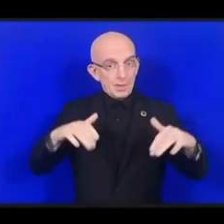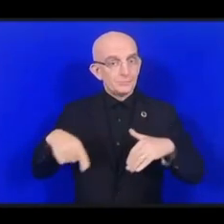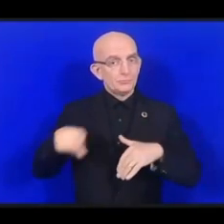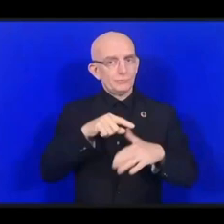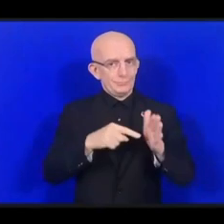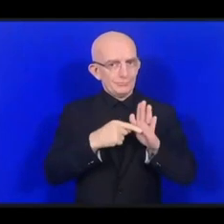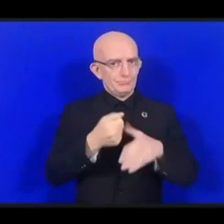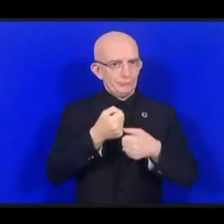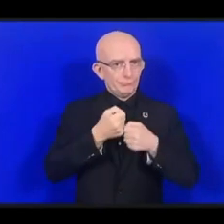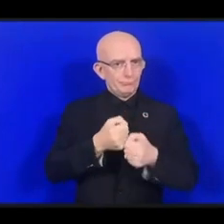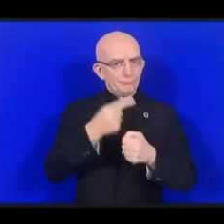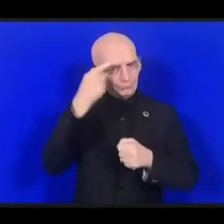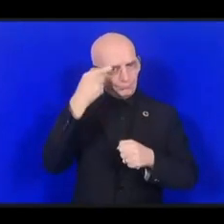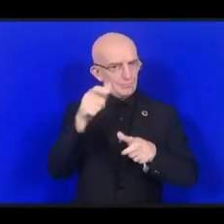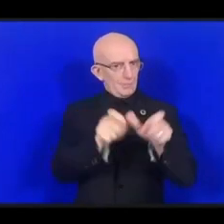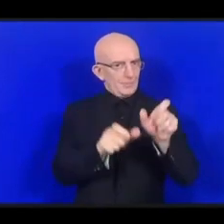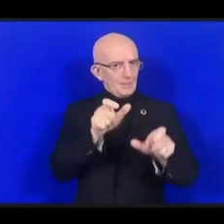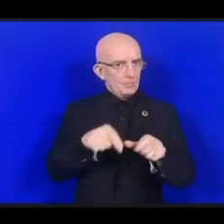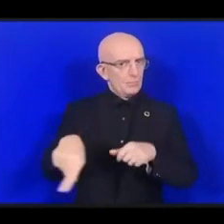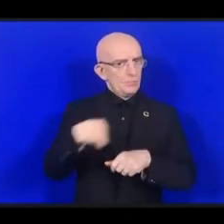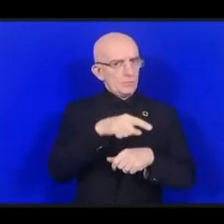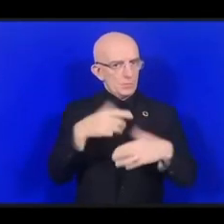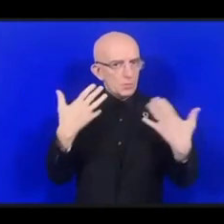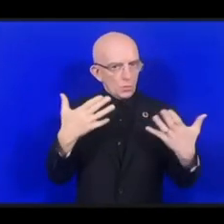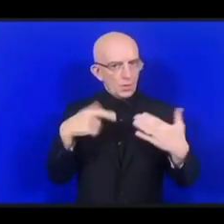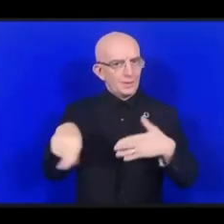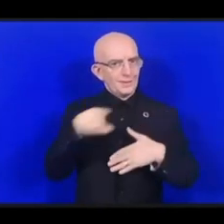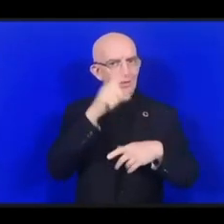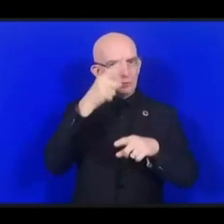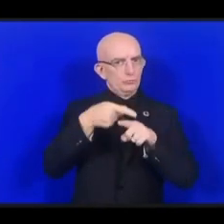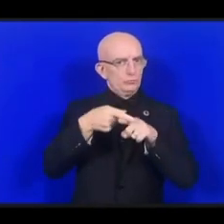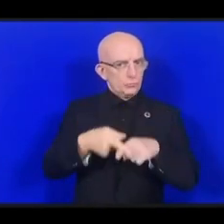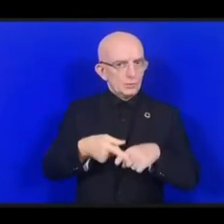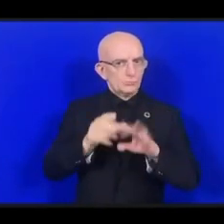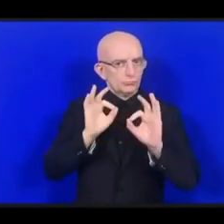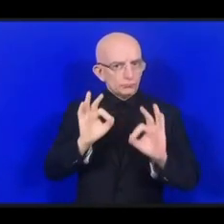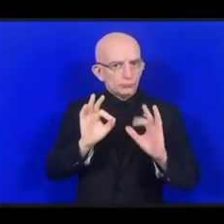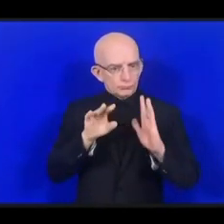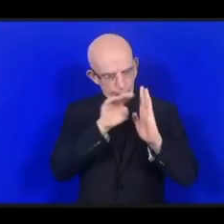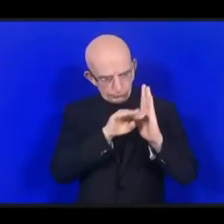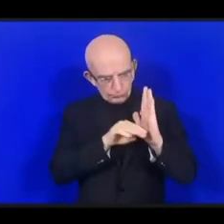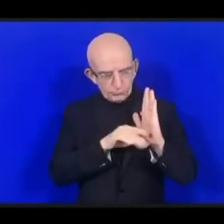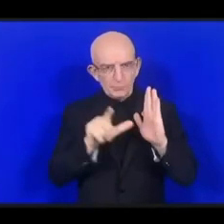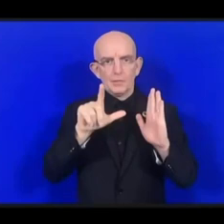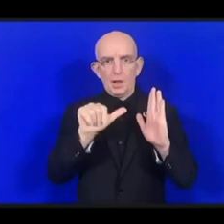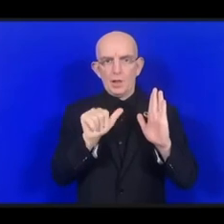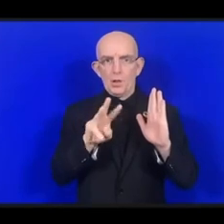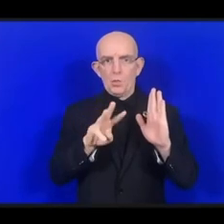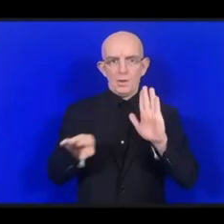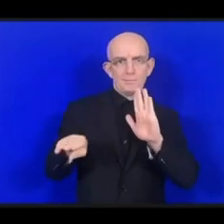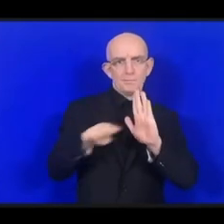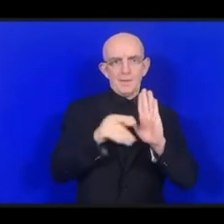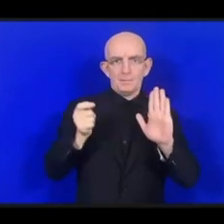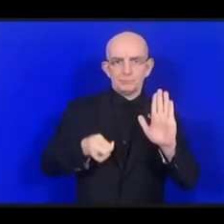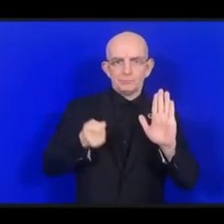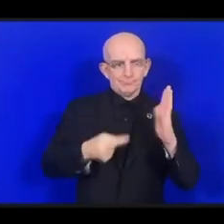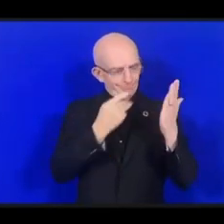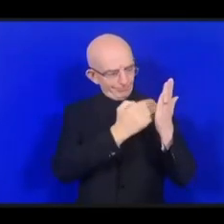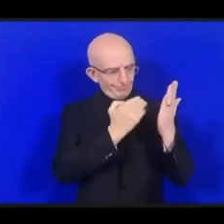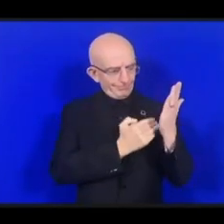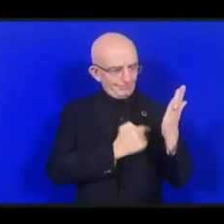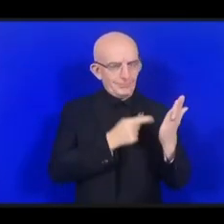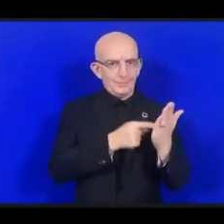التكنولوجيه ونحن كبرلمان نمثل مصالح المواطنين وهذه هي المهمه التي